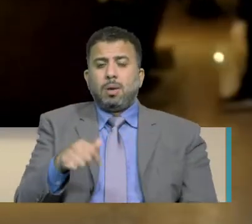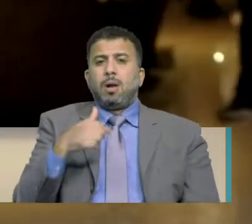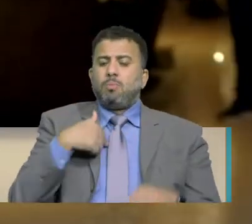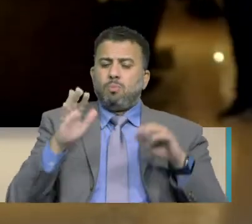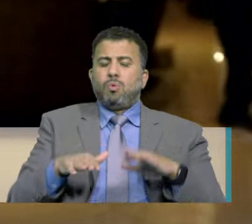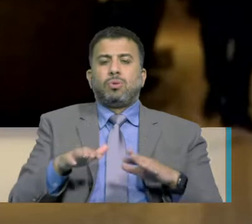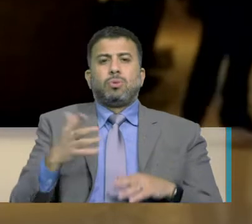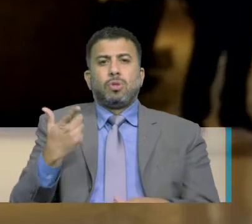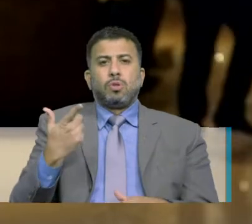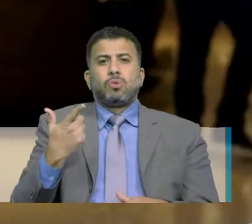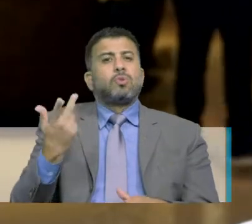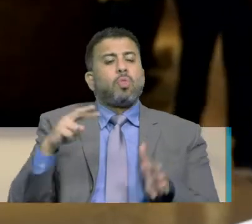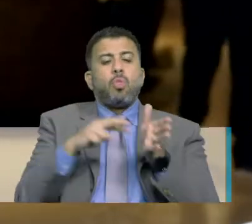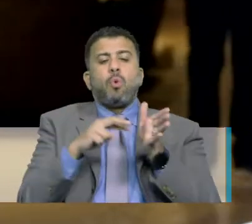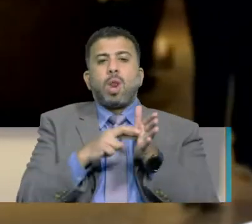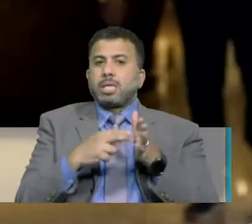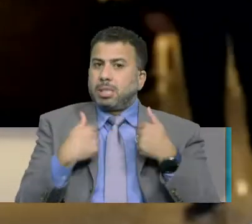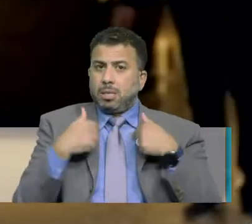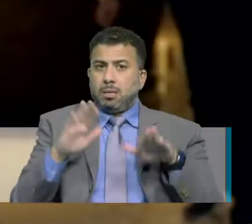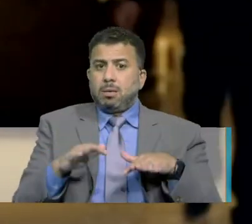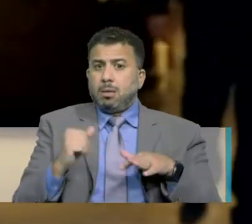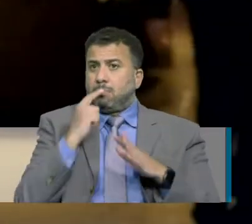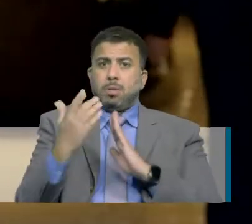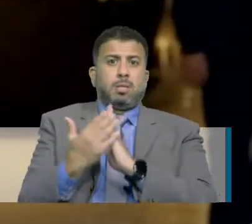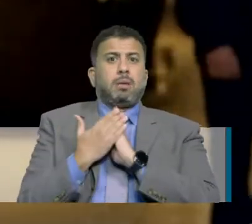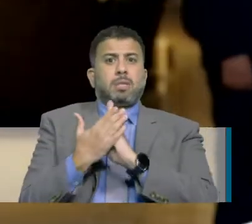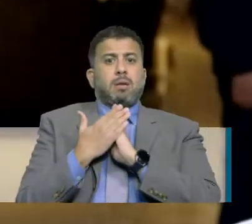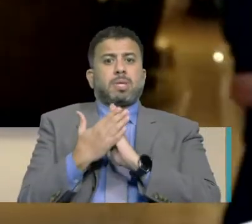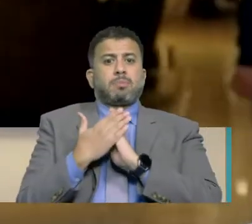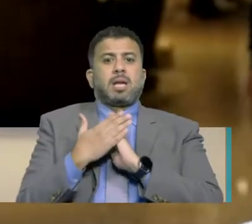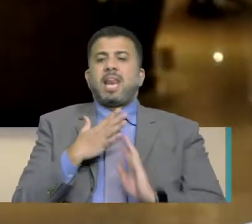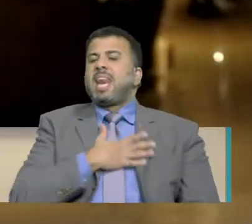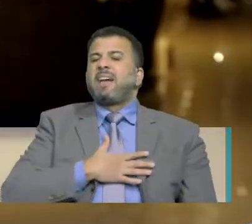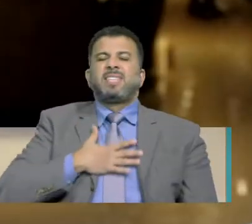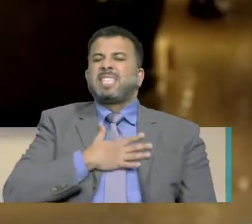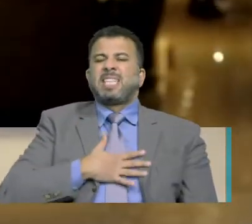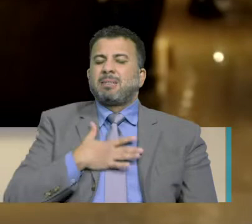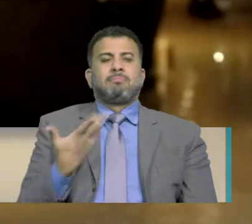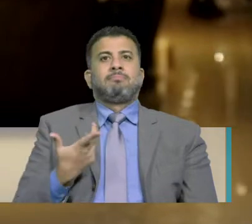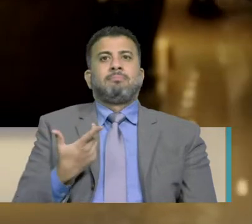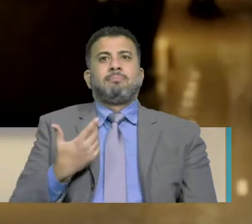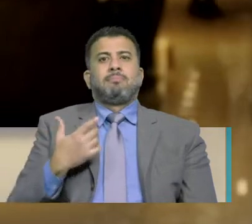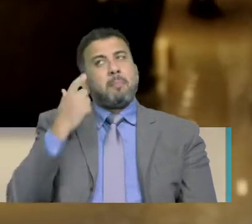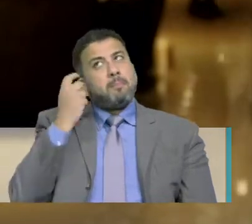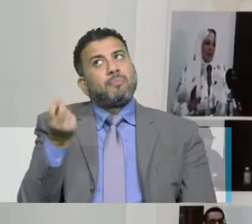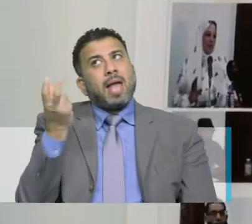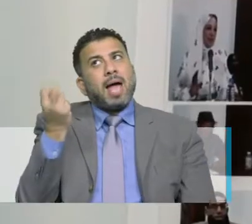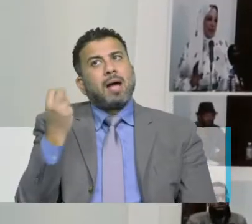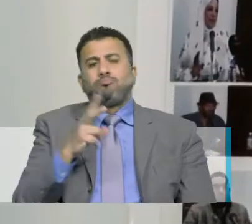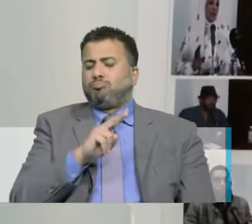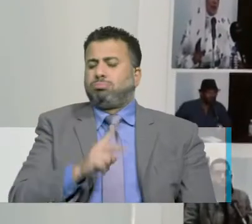تونس، فبطبيعة الأحوال هذا الموضوع عم يدعمني بشكل كتير كبير نفسياً معنوياً حتى من ناحية الإبداعية وإلى